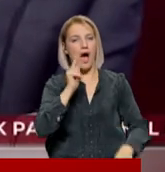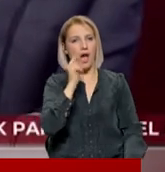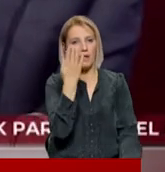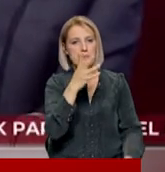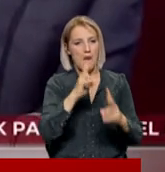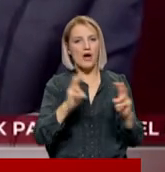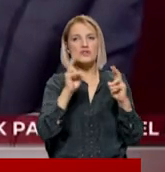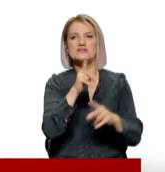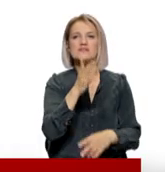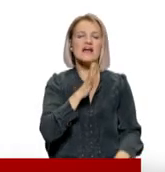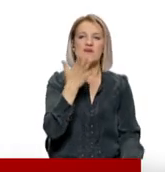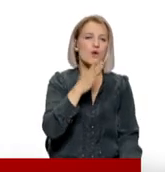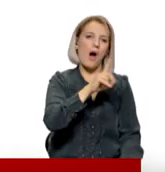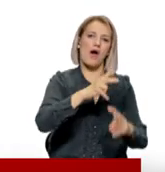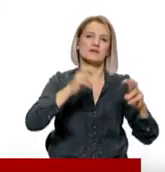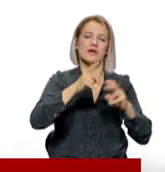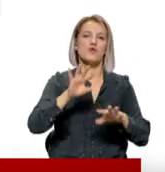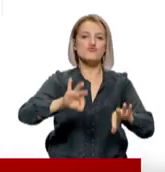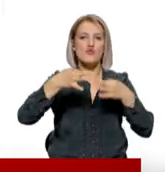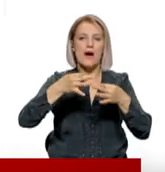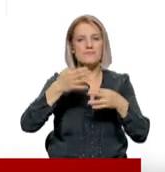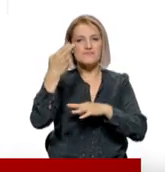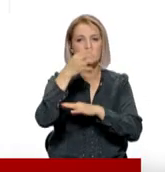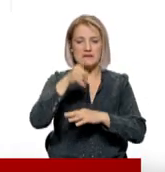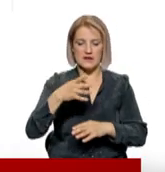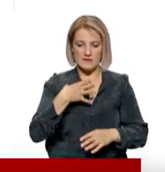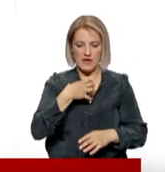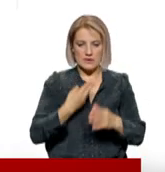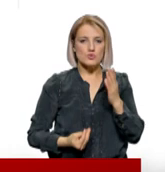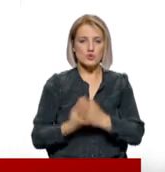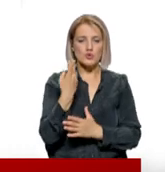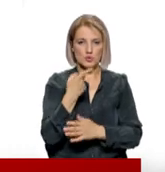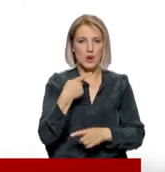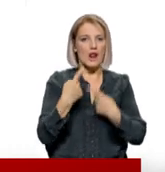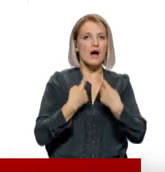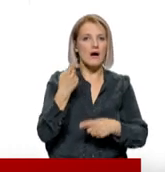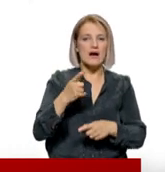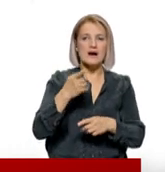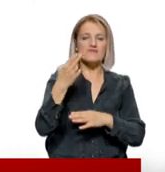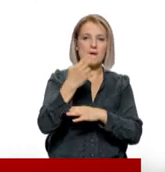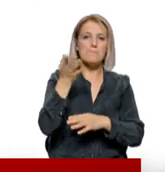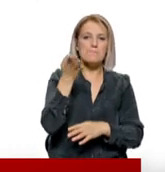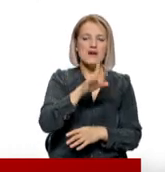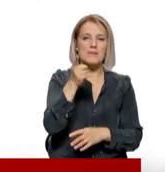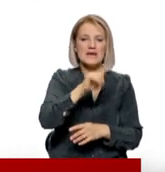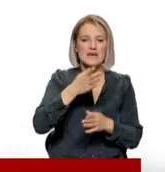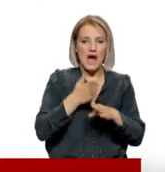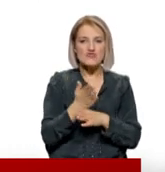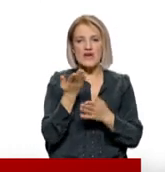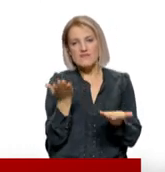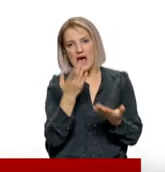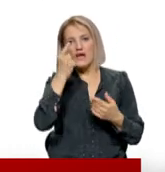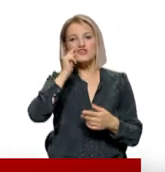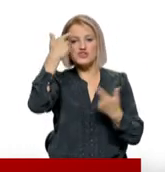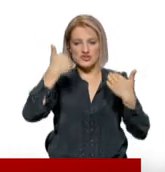Tamam araştırsın bütün varlığında şirketinden tarafınca kurulduğu iddia edilen şirkete veya başka herhangi bir gerçek